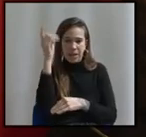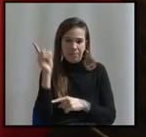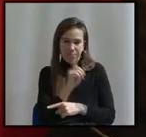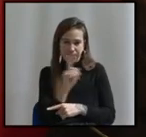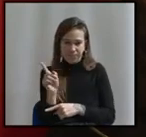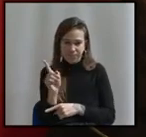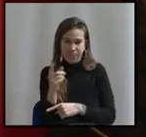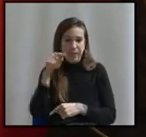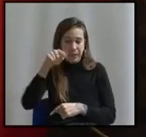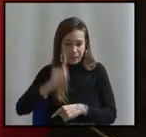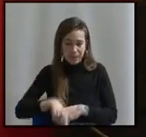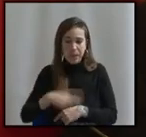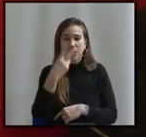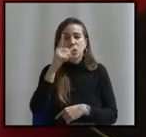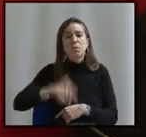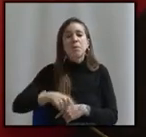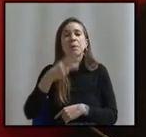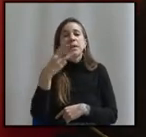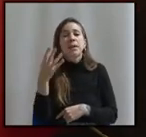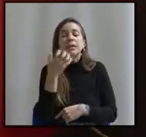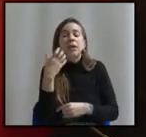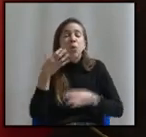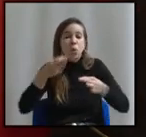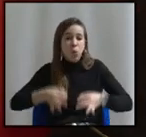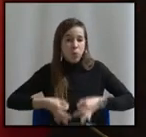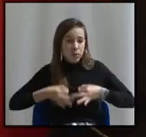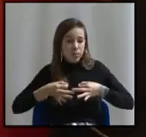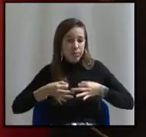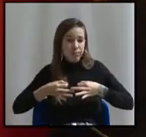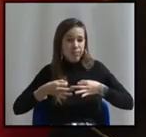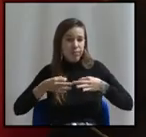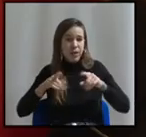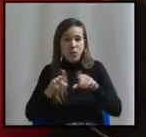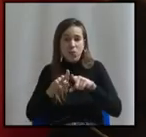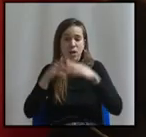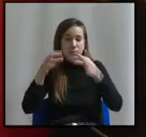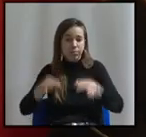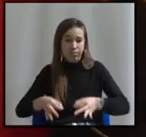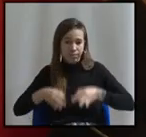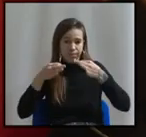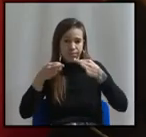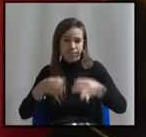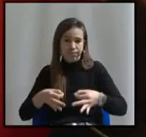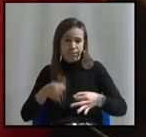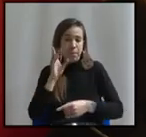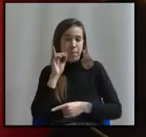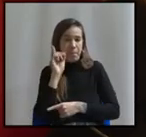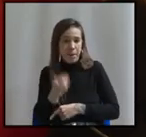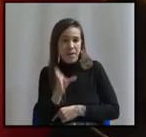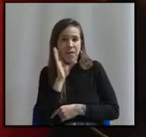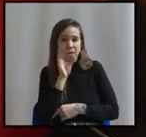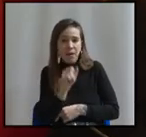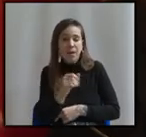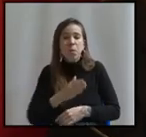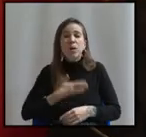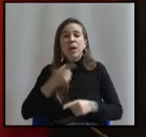2023. I si segueixen, evidentment, amb aquesta tònica que estan portant en aquest mandat, possiblement, a les pròximes